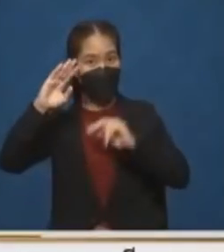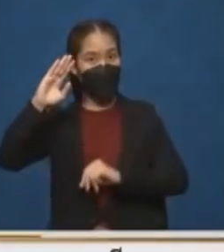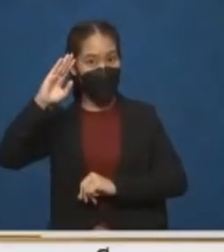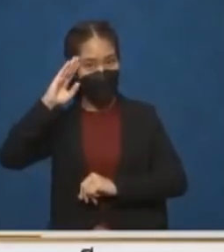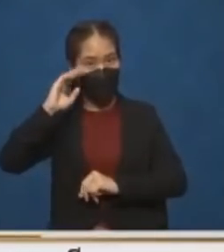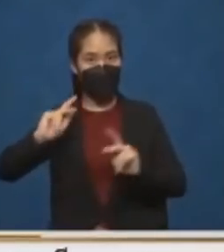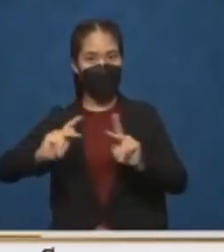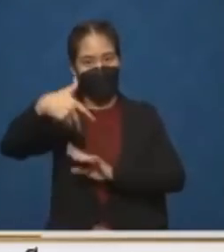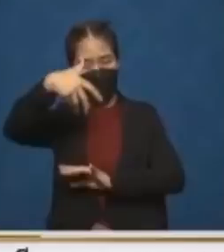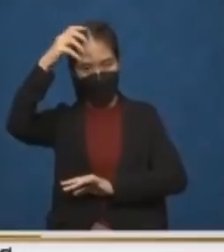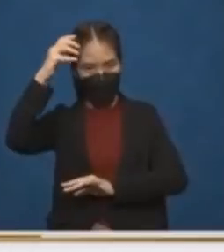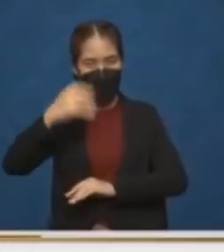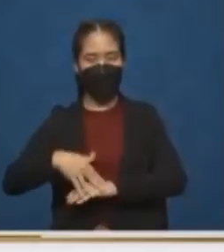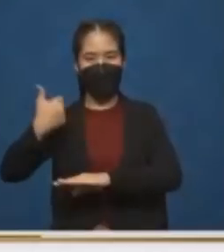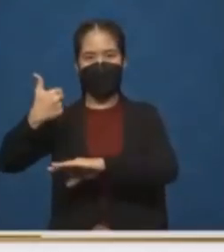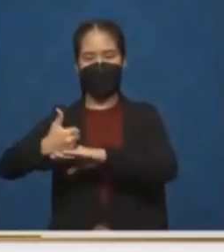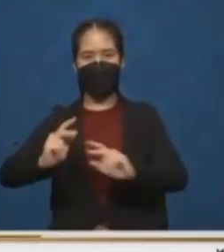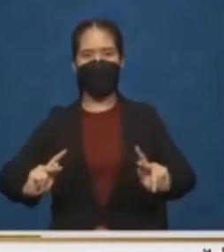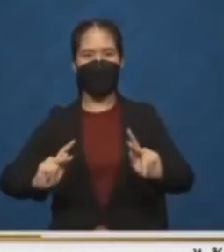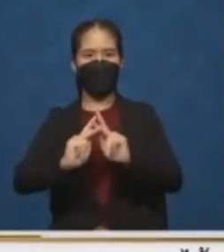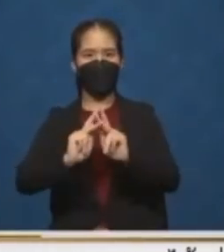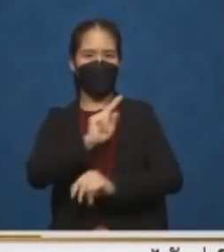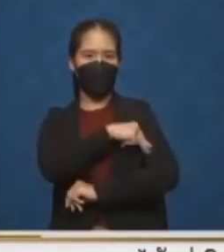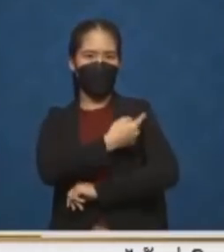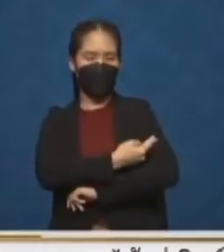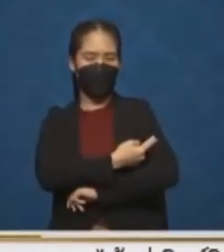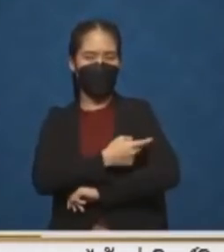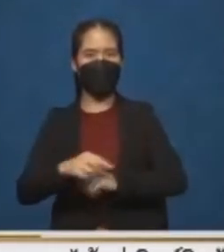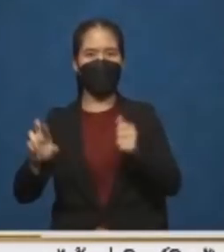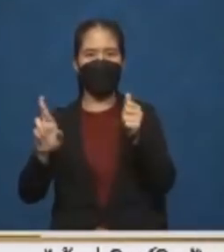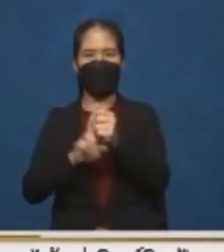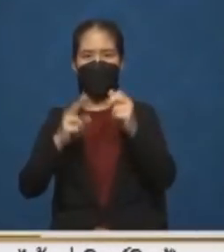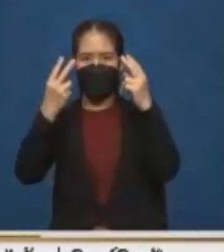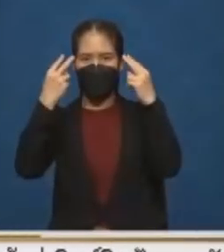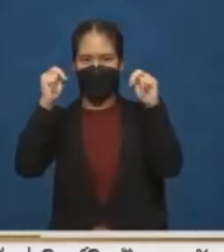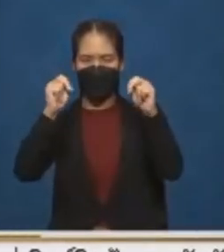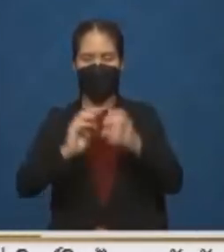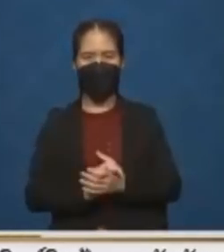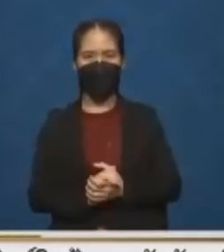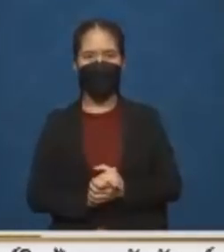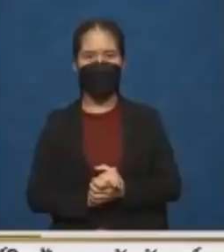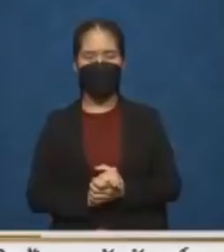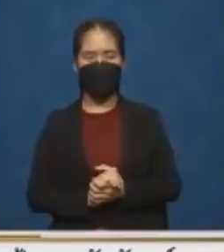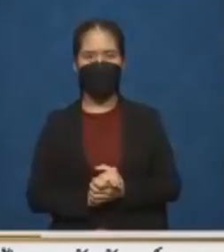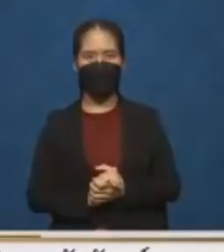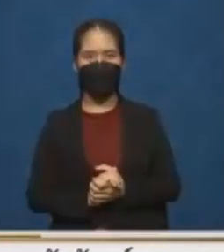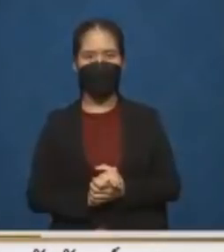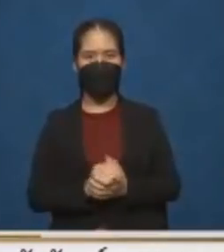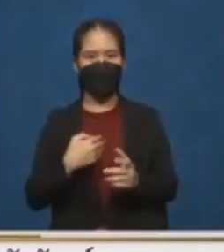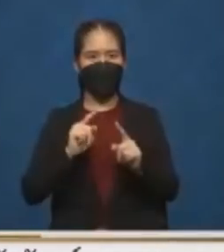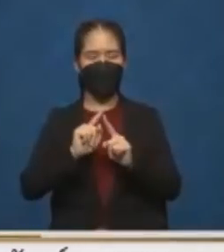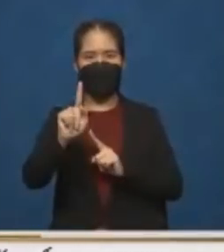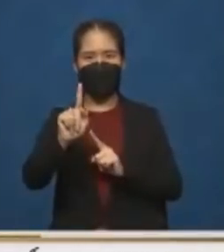ในอนุทิชาญวิลกูลรองนายกรัฐมนติและรัมตว่าการกระทรวงสาสุขตั้งนี้หนึ่ง